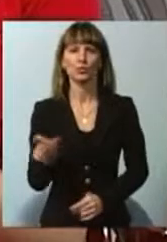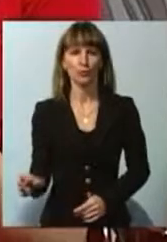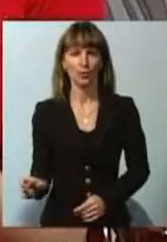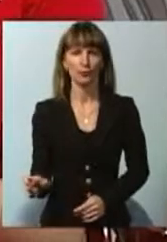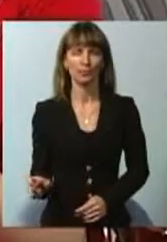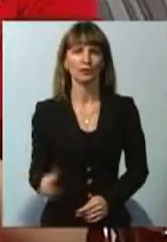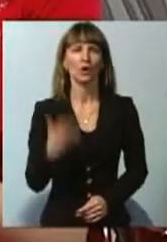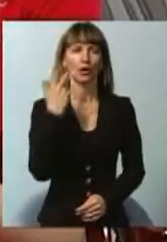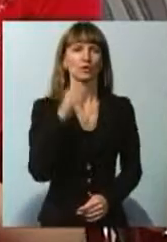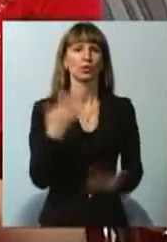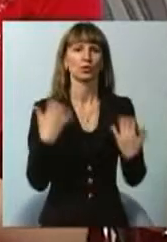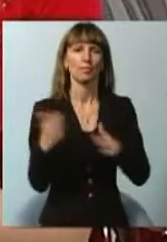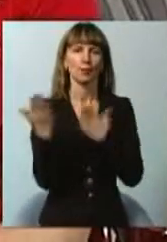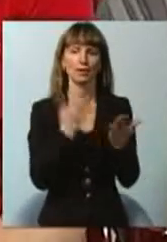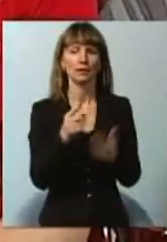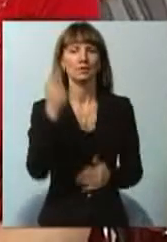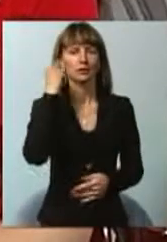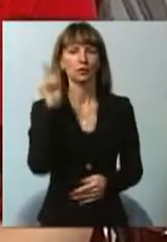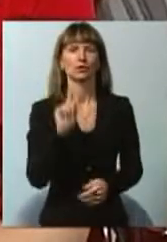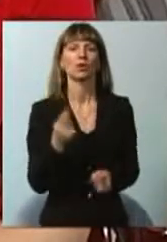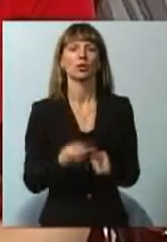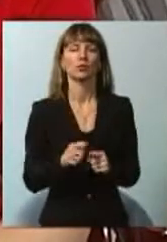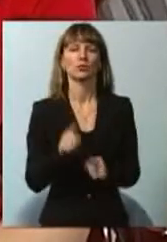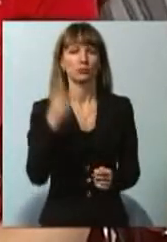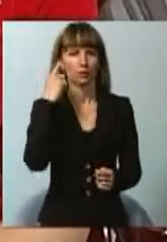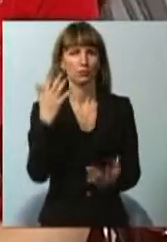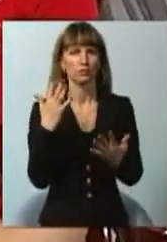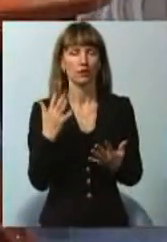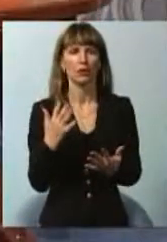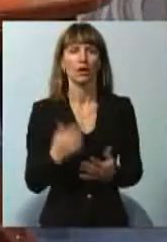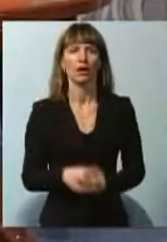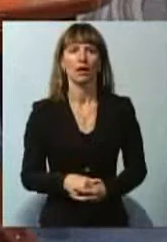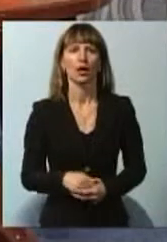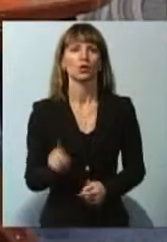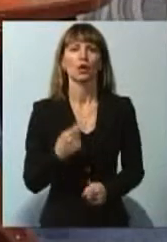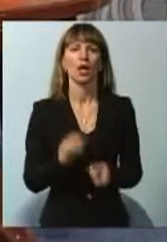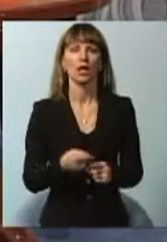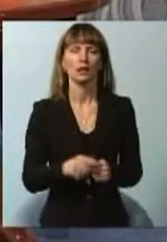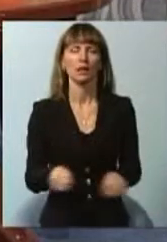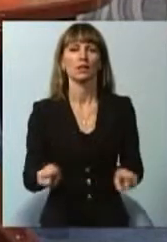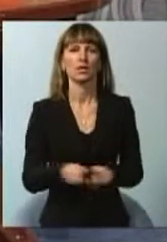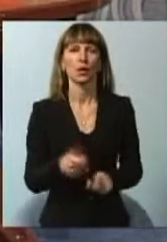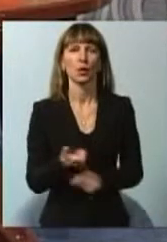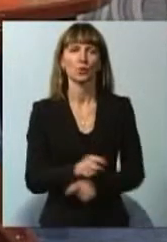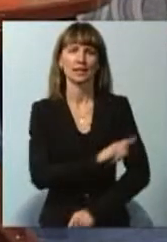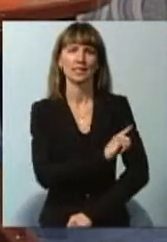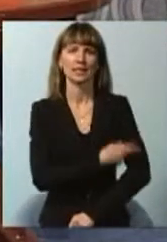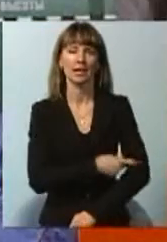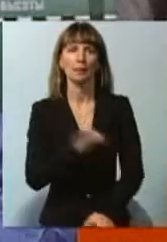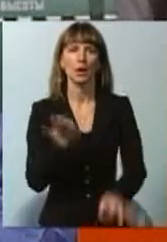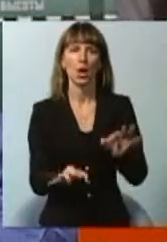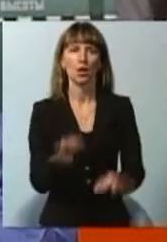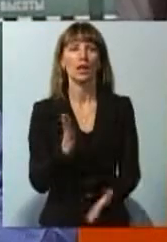А коли ти вже прочитав та дізнався, що ти зрозумів про це явище? Що це теж дуже сильне